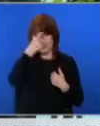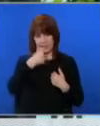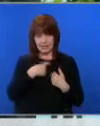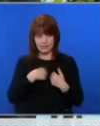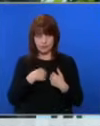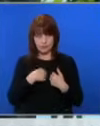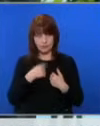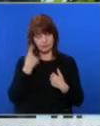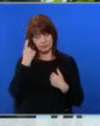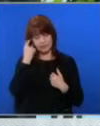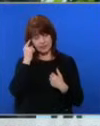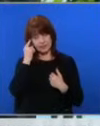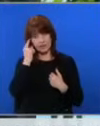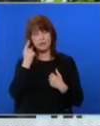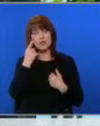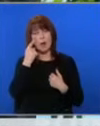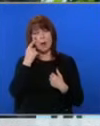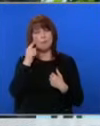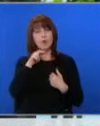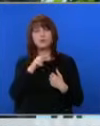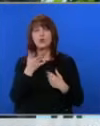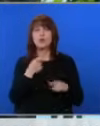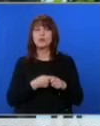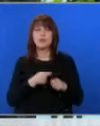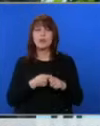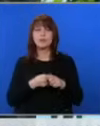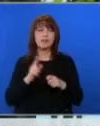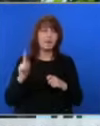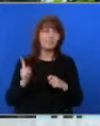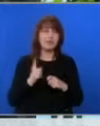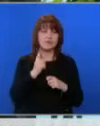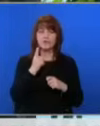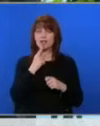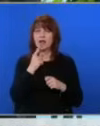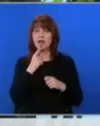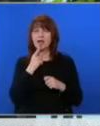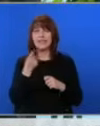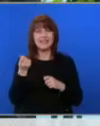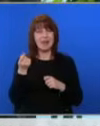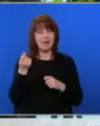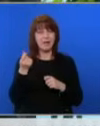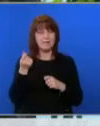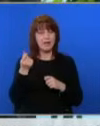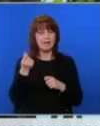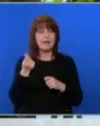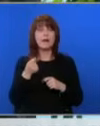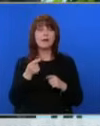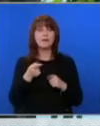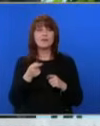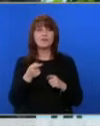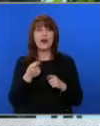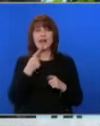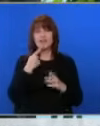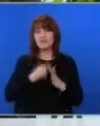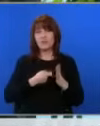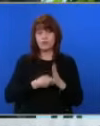че прогнозата, която ние направихме първоначално относно размера на обезщетението и това, че претенцията е в